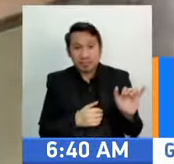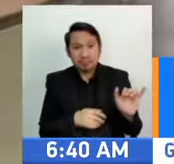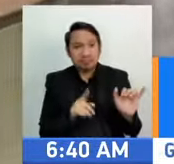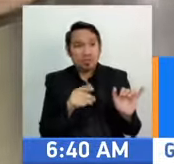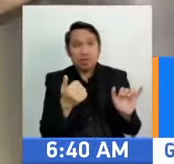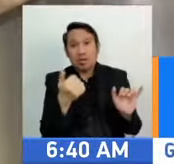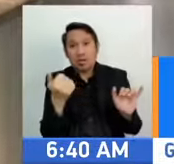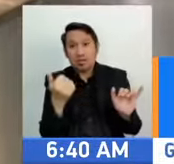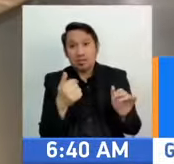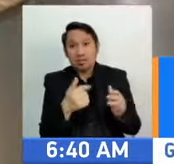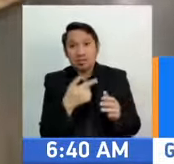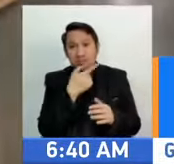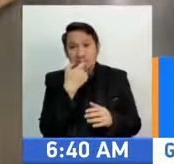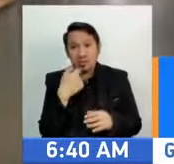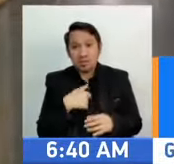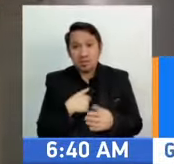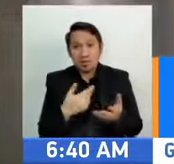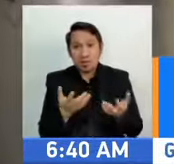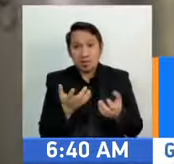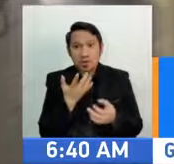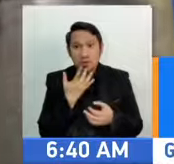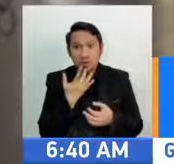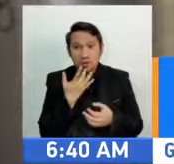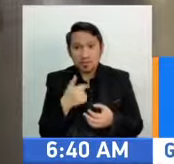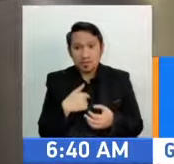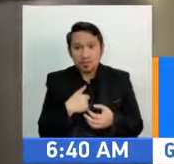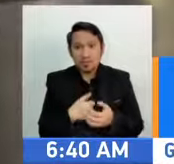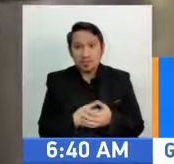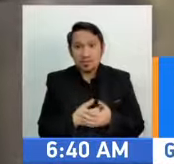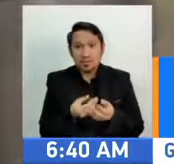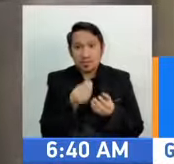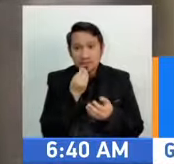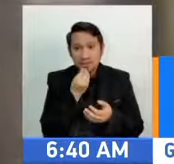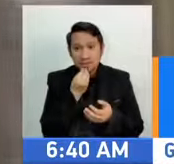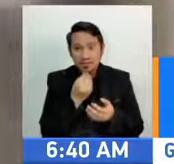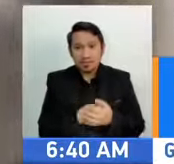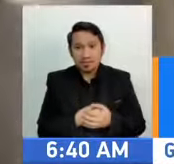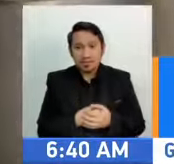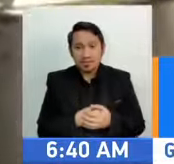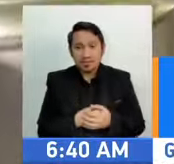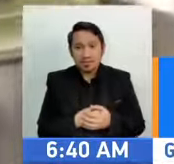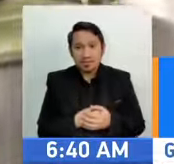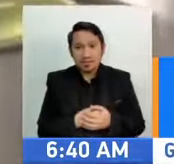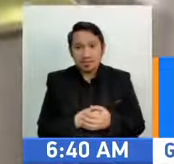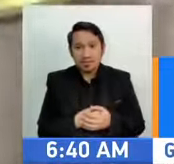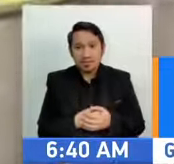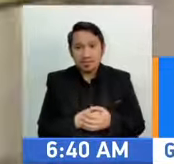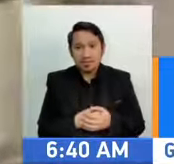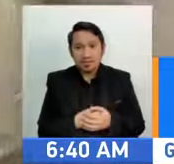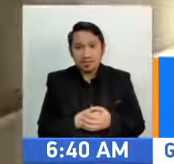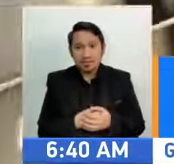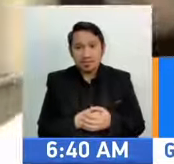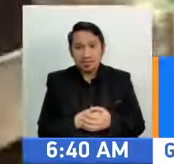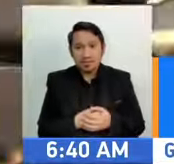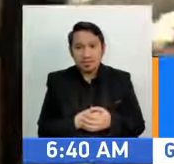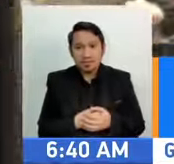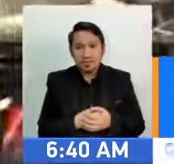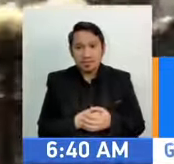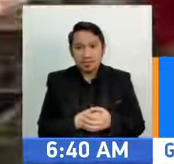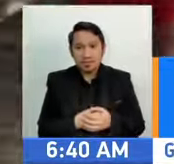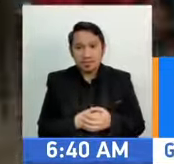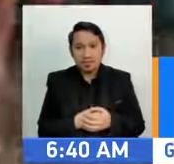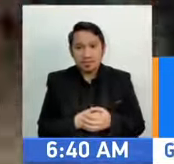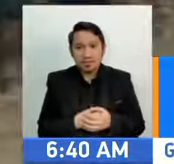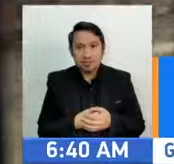Titikman ko muna, Diwata. Kakainin ko muna ito, ha? Sige po, kaya na po kayo. Thank you. Ito, masarap nga talaga. Ito, ang maganda